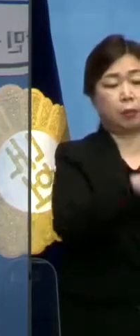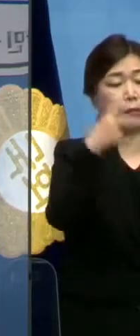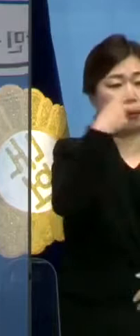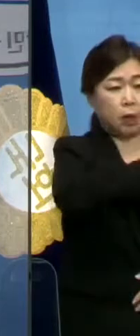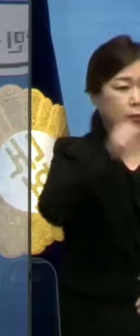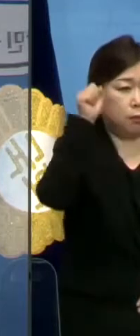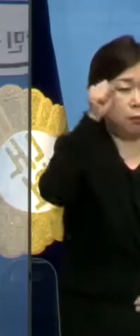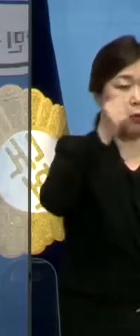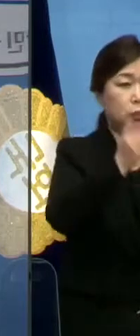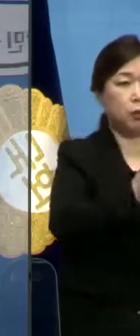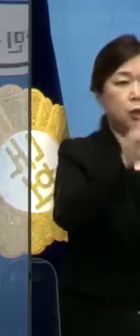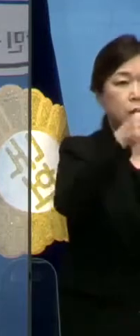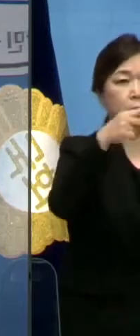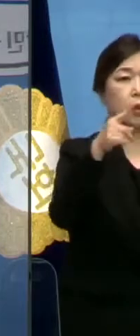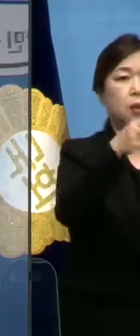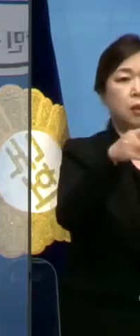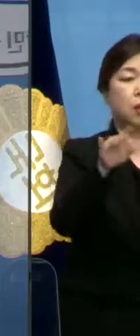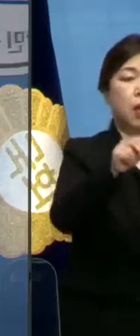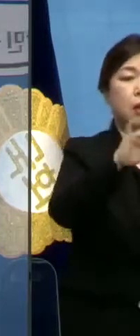단식 중이던 이상진